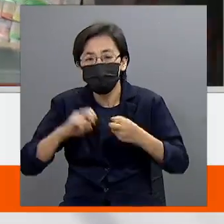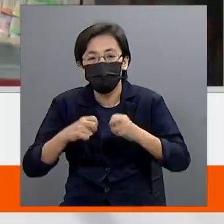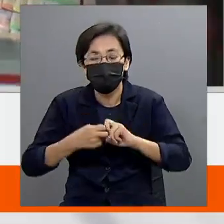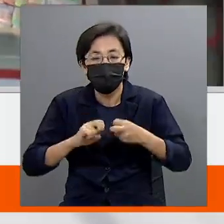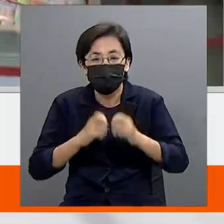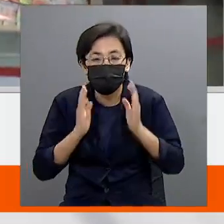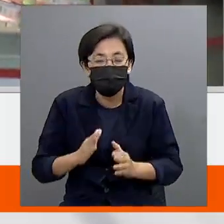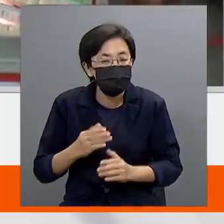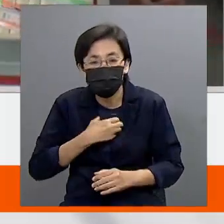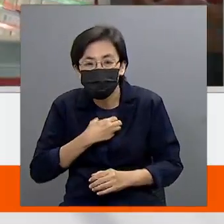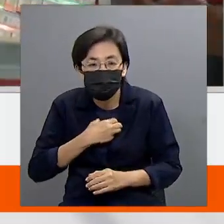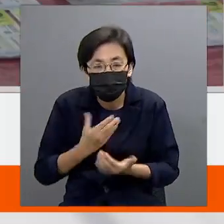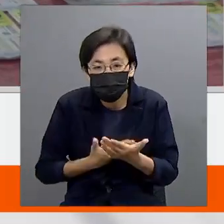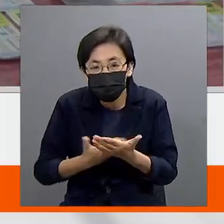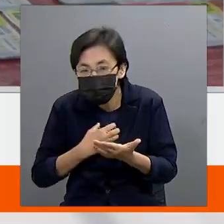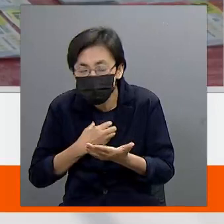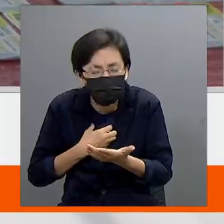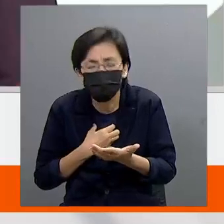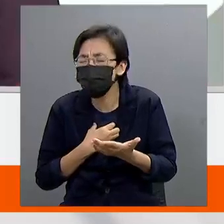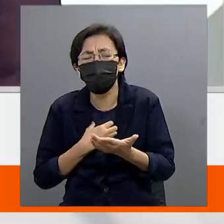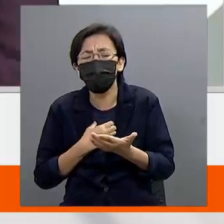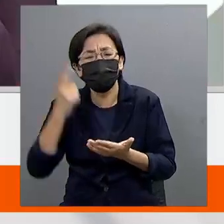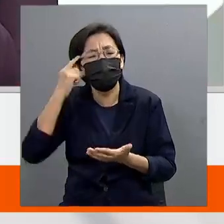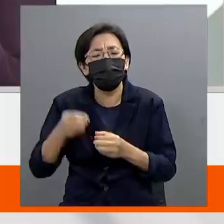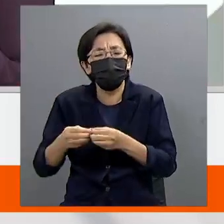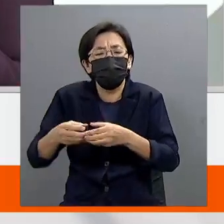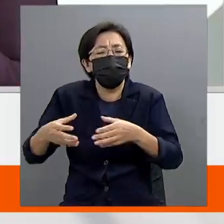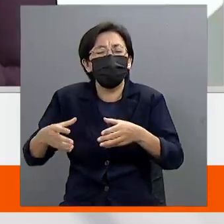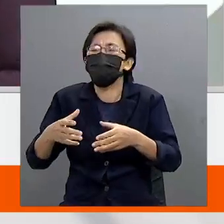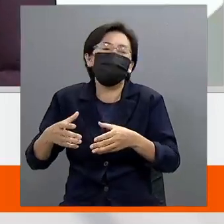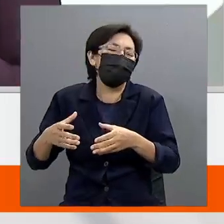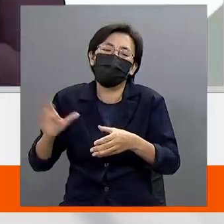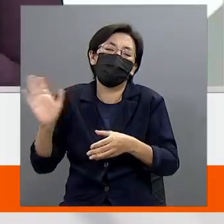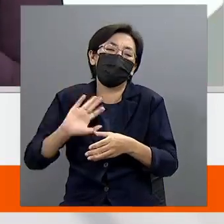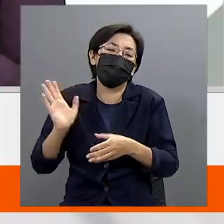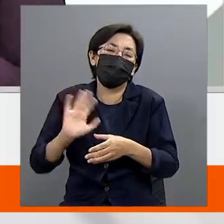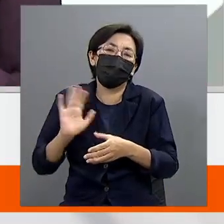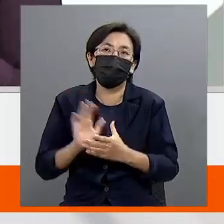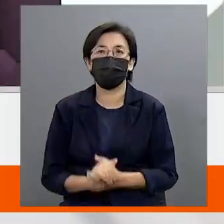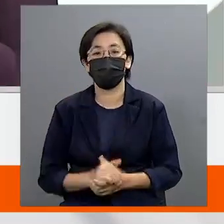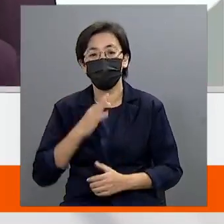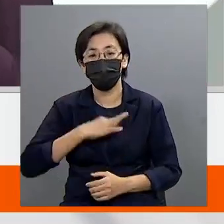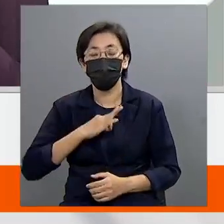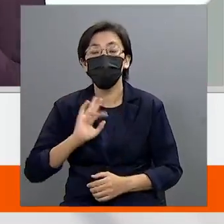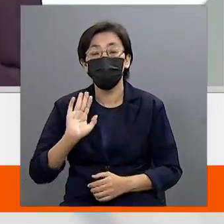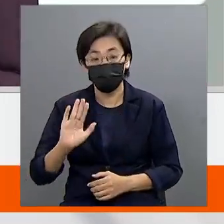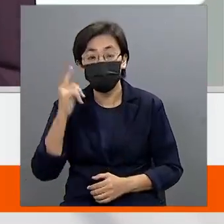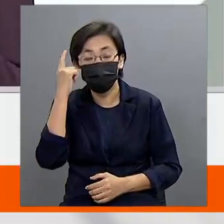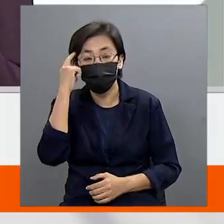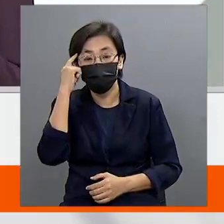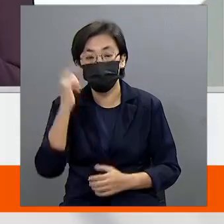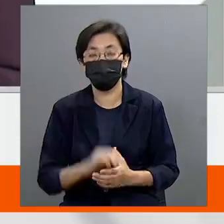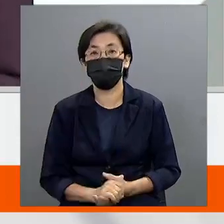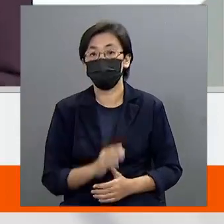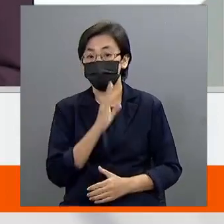ากขึ้นอะไรเนี่ยน่าจะไม่ใช่ ค่ะค่ะงั้นหมายความว่าในมุมมองของคุณธนากรเนี่ยยังเชื่อว่าการทำแบบนี้น่